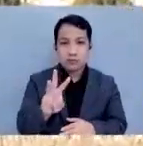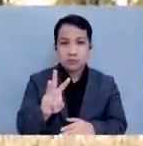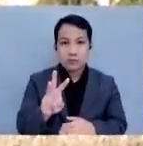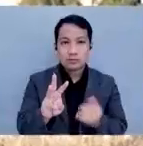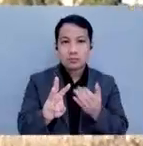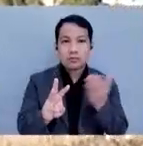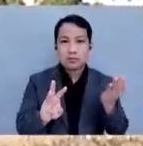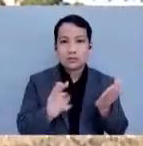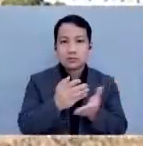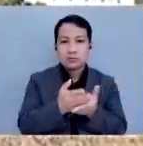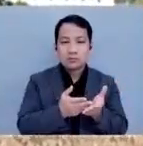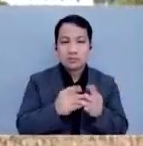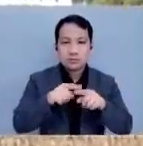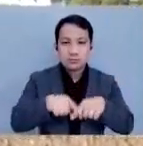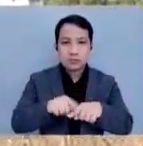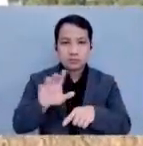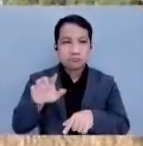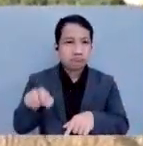ay umaasa sa turismo.